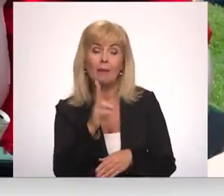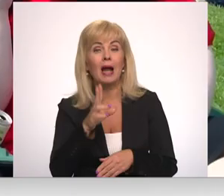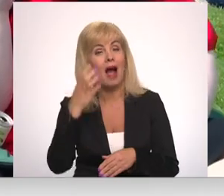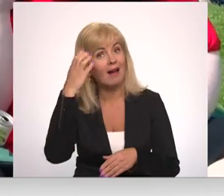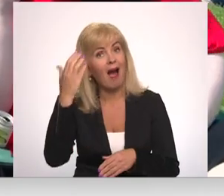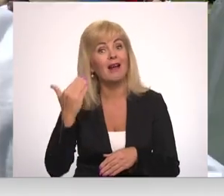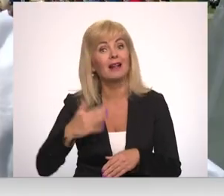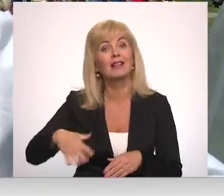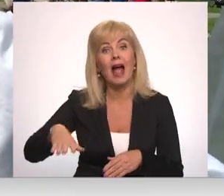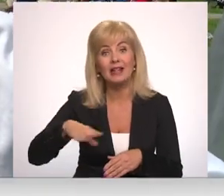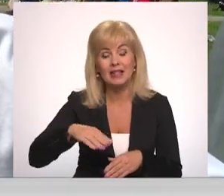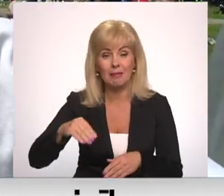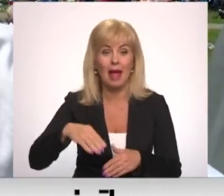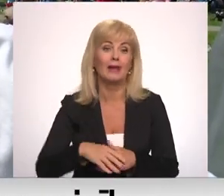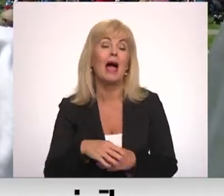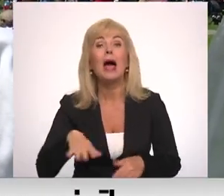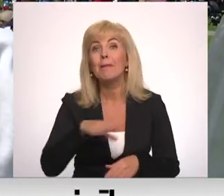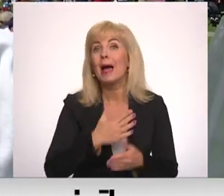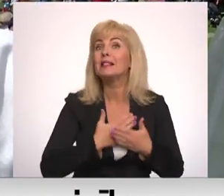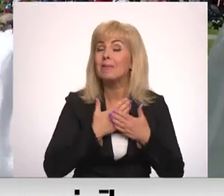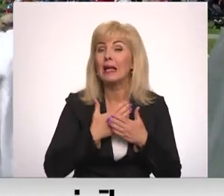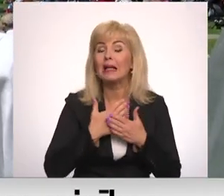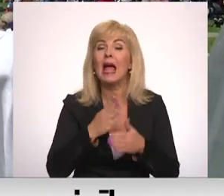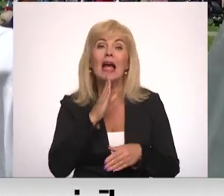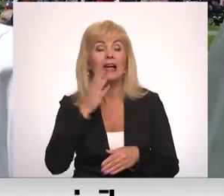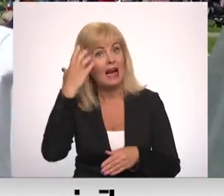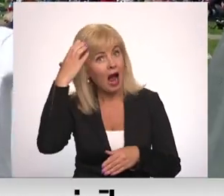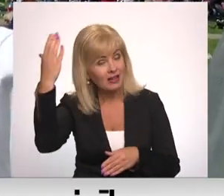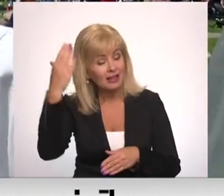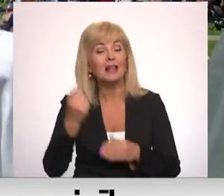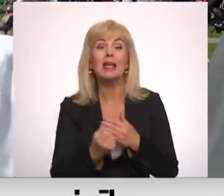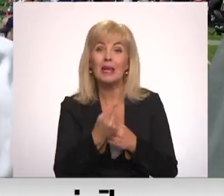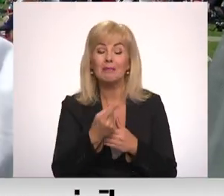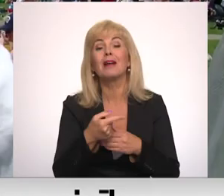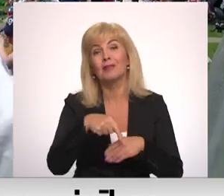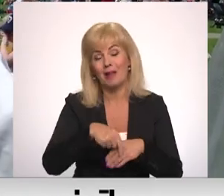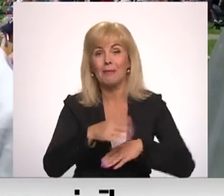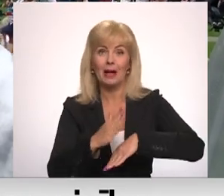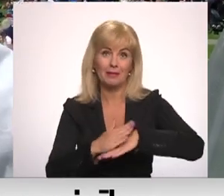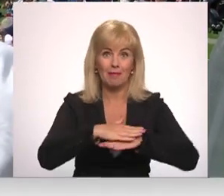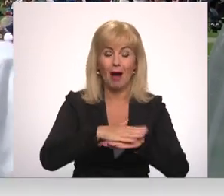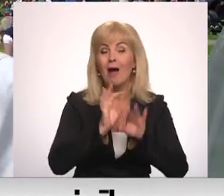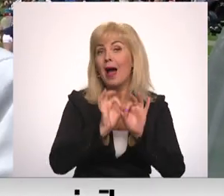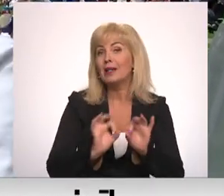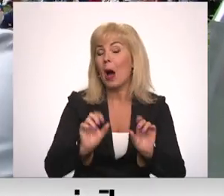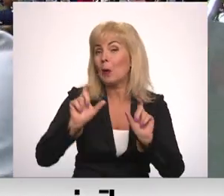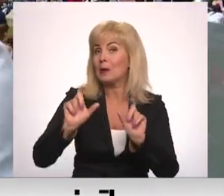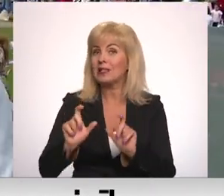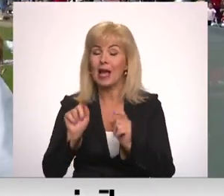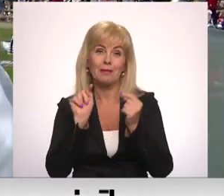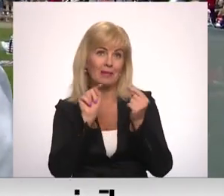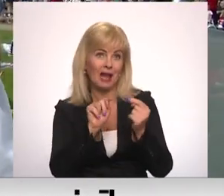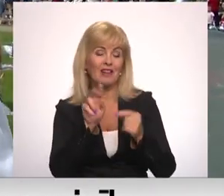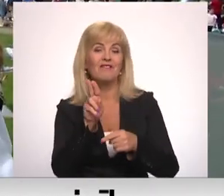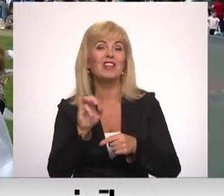karaliskā ģimene. Mēs mīlam karalieni, un tas arī ir labs iemesls ballītei. Ir jauki sēdēt pretī Vindzoras pilī un